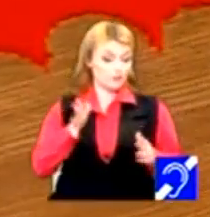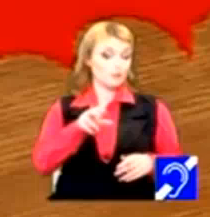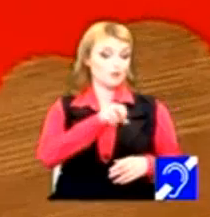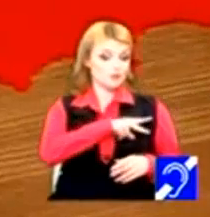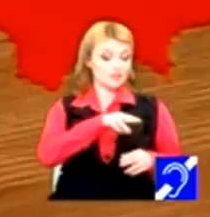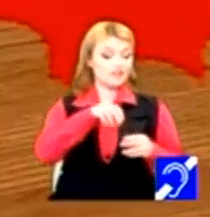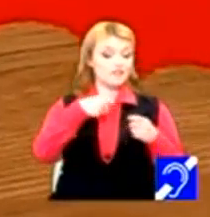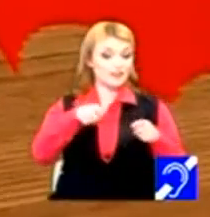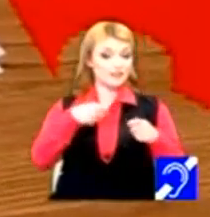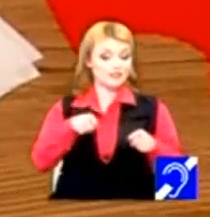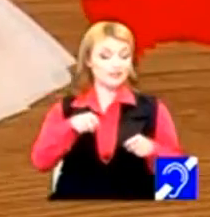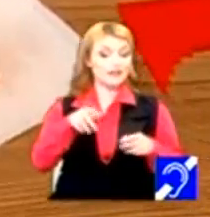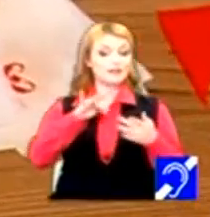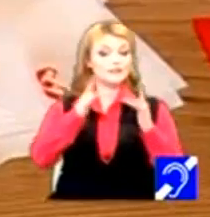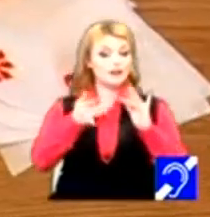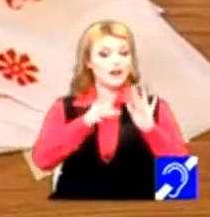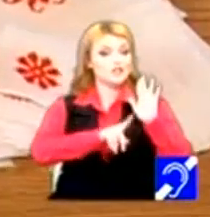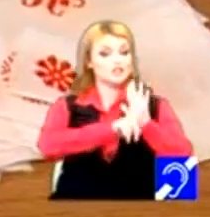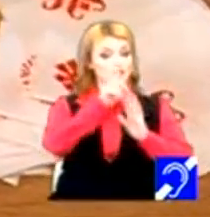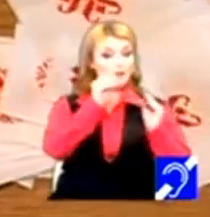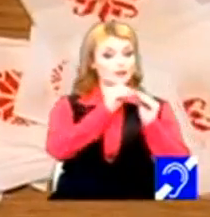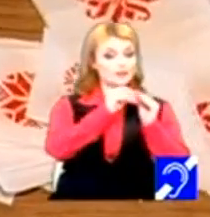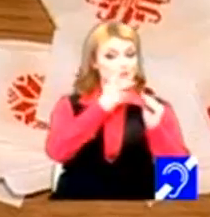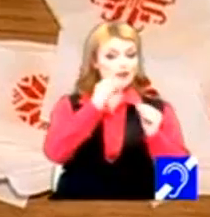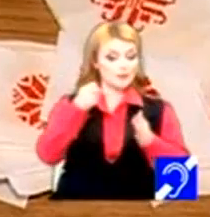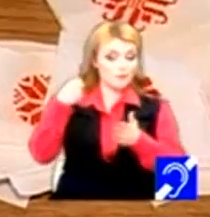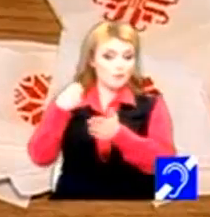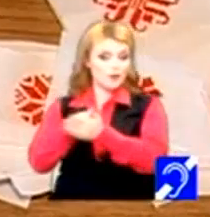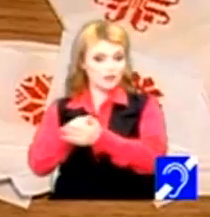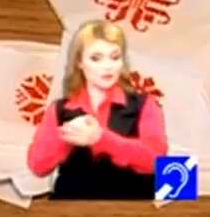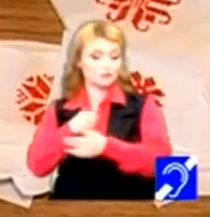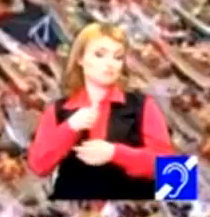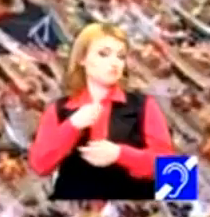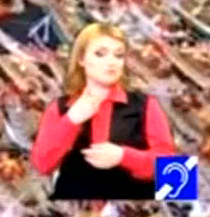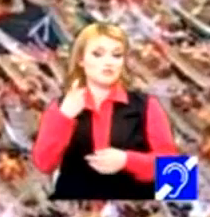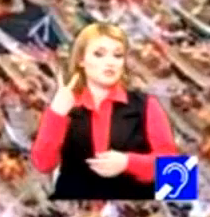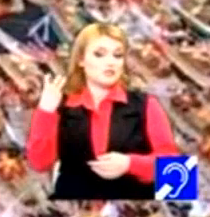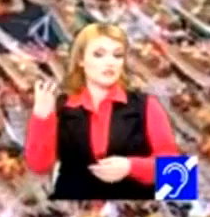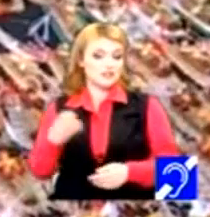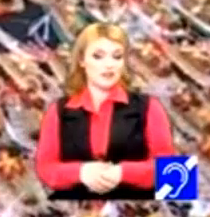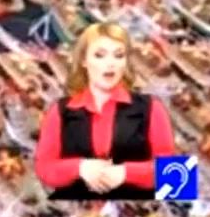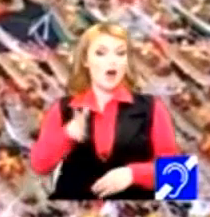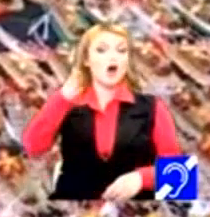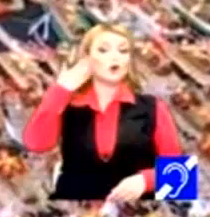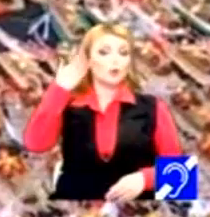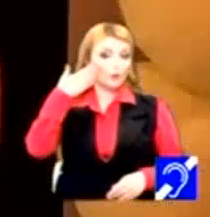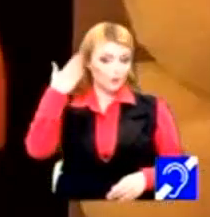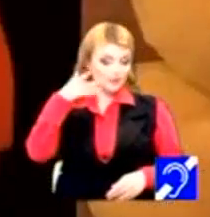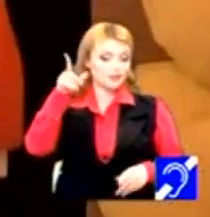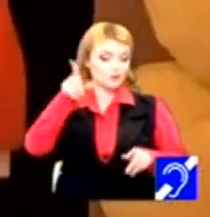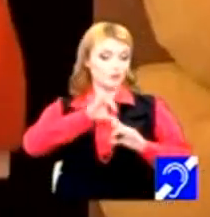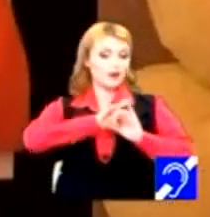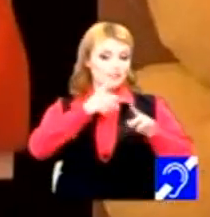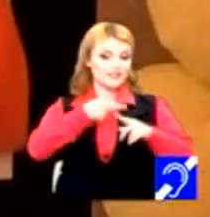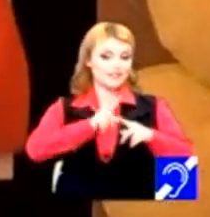vând pe internet. Prețurile încep de la 10 lei și pot ajunge până la câteva sute de lei. La români, mărțișorul ca obiect simbolic a